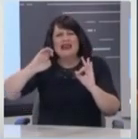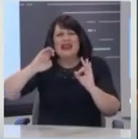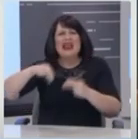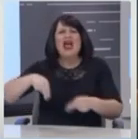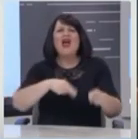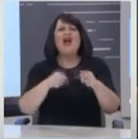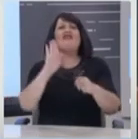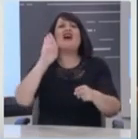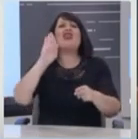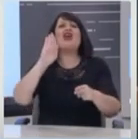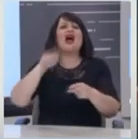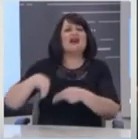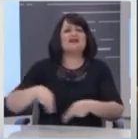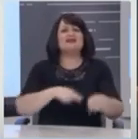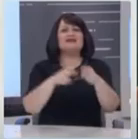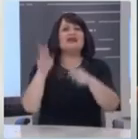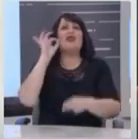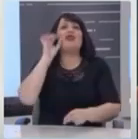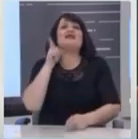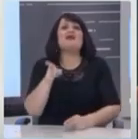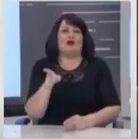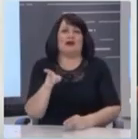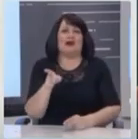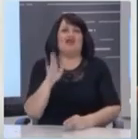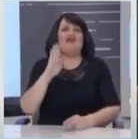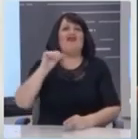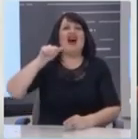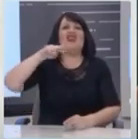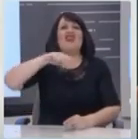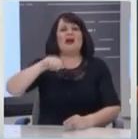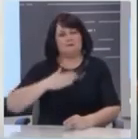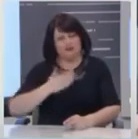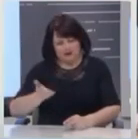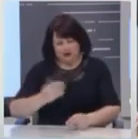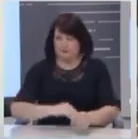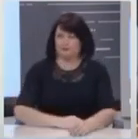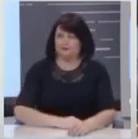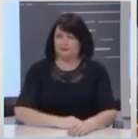φτάνει στη Θεσσαλονίκη, κύριε Κοτζιά, εάν δεν το ξέρετε. Αυτά και σας ευχαριστώ.